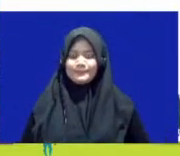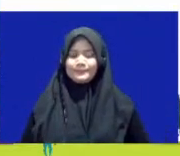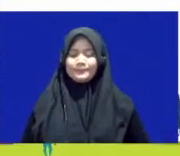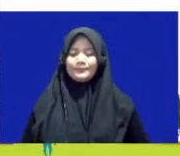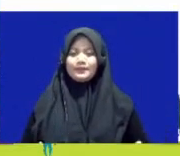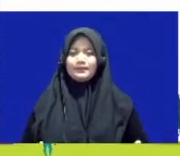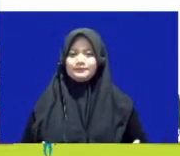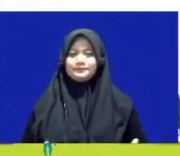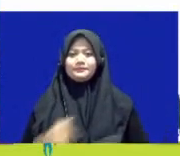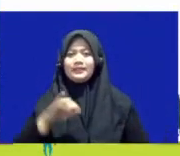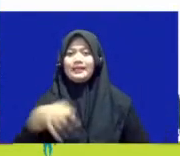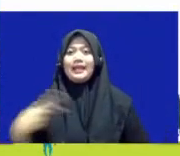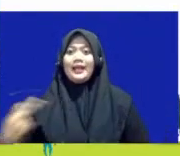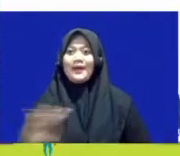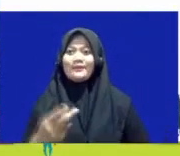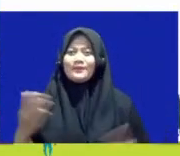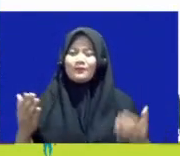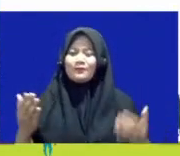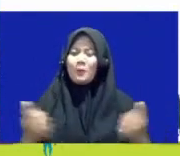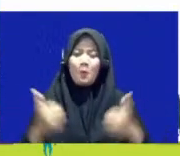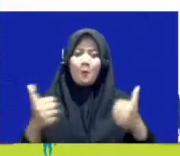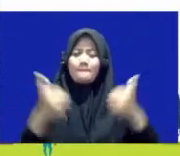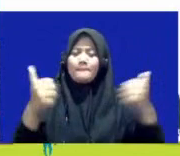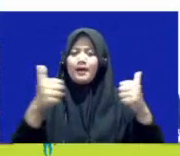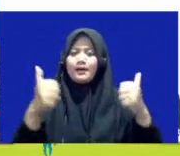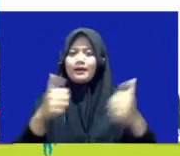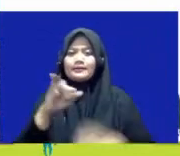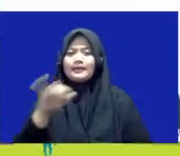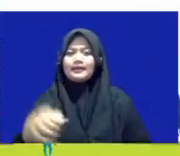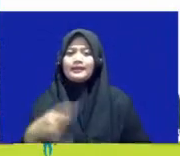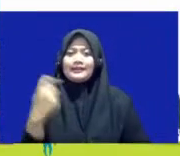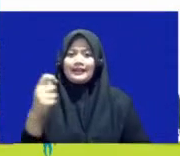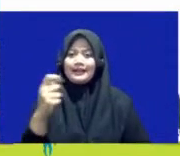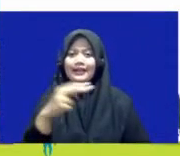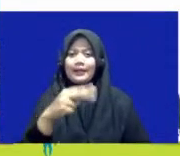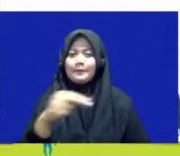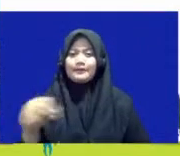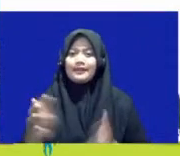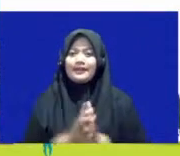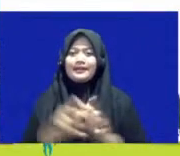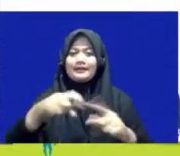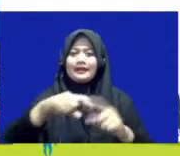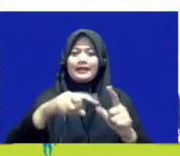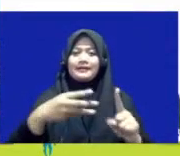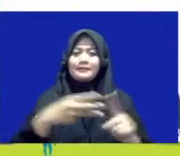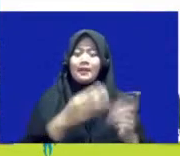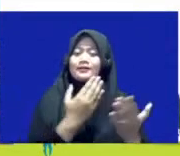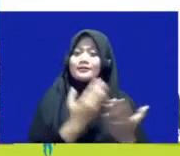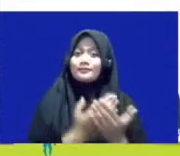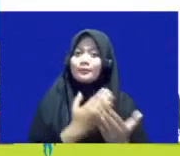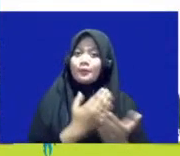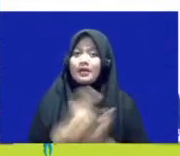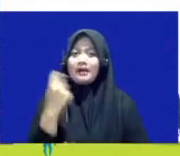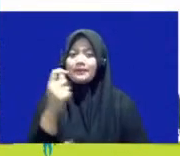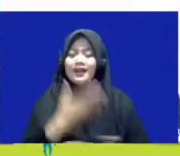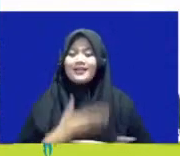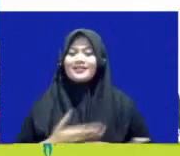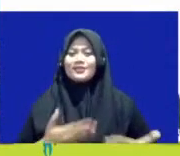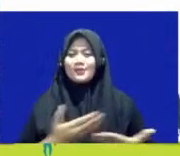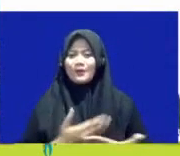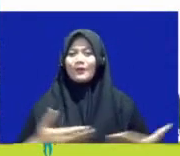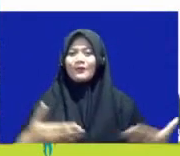kami merasa bangga menjadi Tagana Indonesia dan KSB. Semoga Kementerian Sosial beserta garda